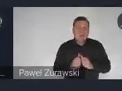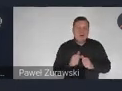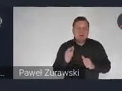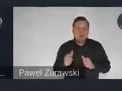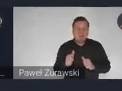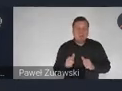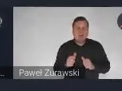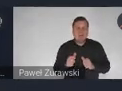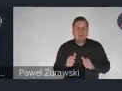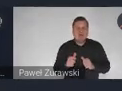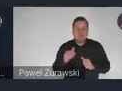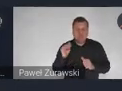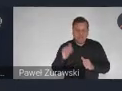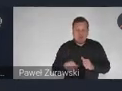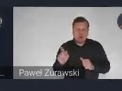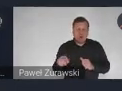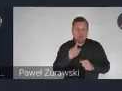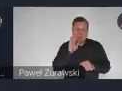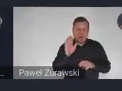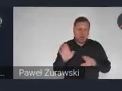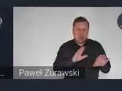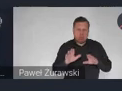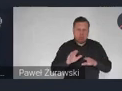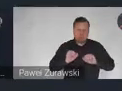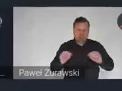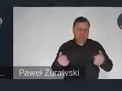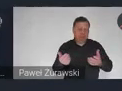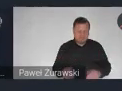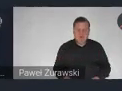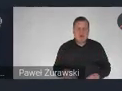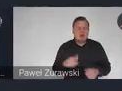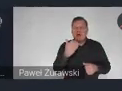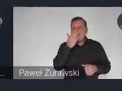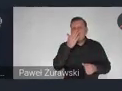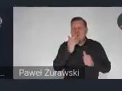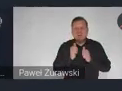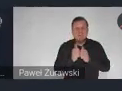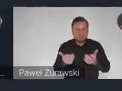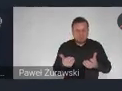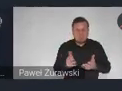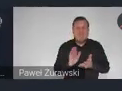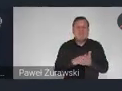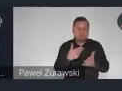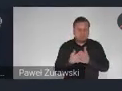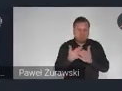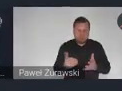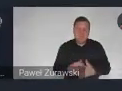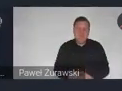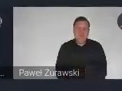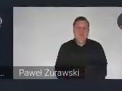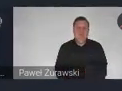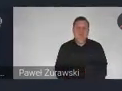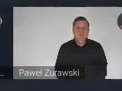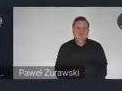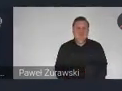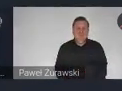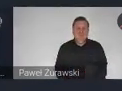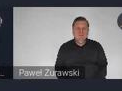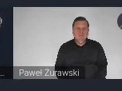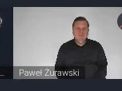Są tutaj bardzo zbieżne i jakie mogą być właśnie przykłady tych działań można